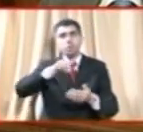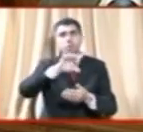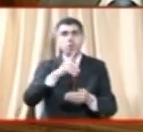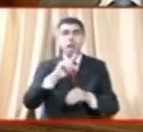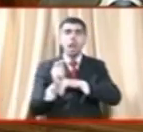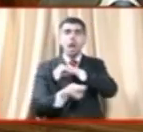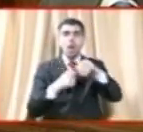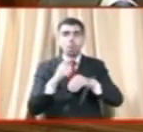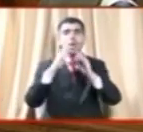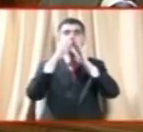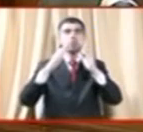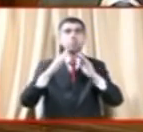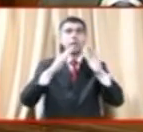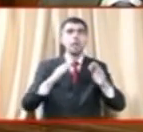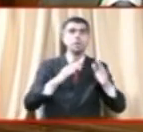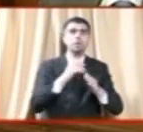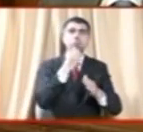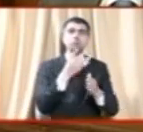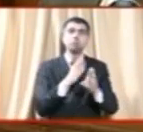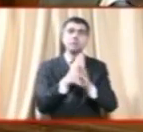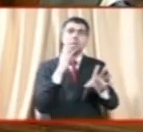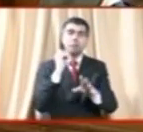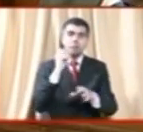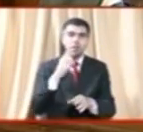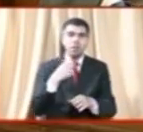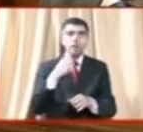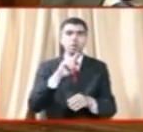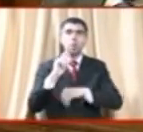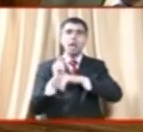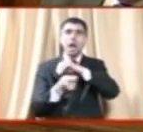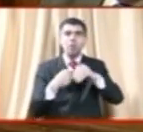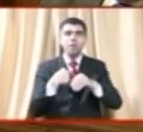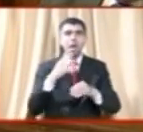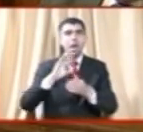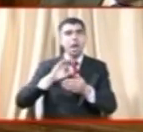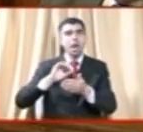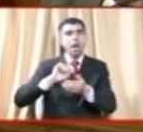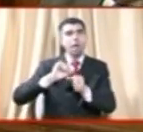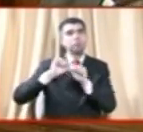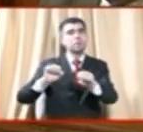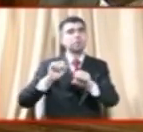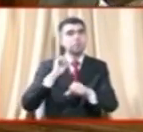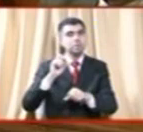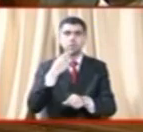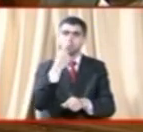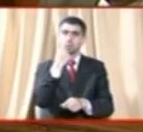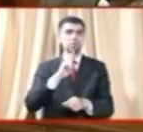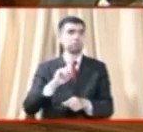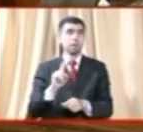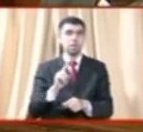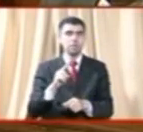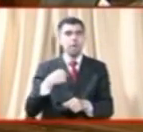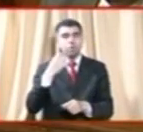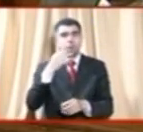هذا الأمر لا يبرر كل شيء، ماشي حيت جماعة فيها جبال وغنقولوا خليهم هكاك، حيث هناك مشاكل، نقائص، اختلالات